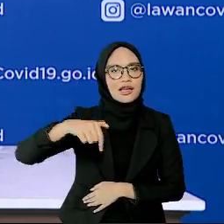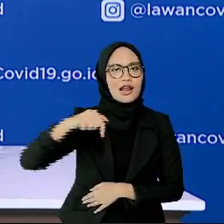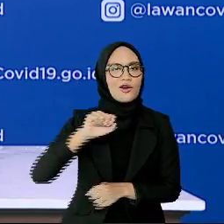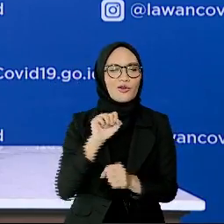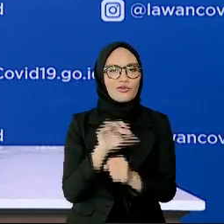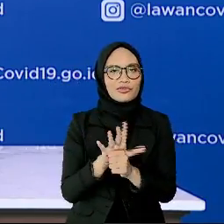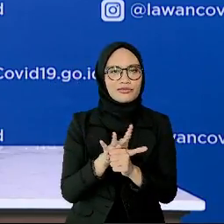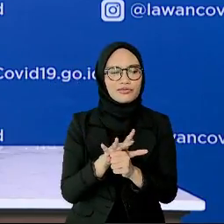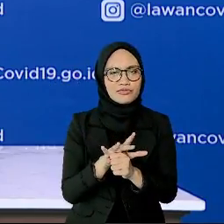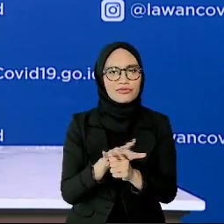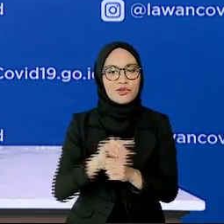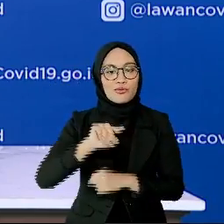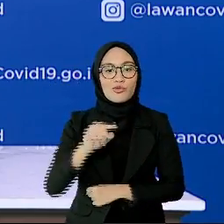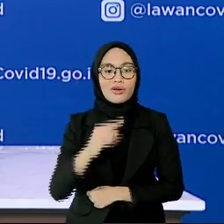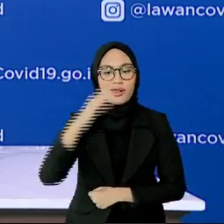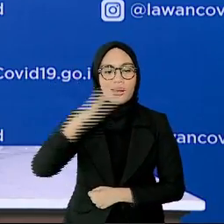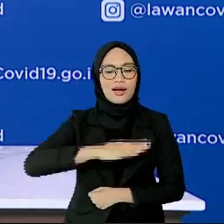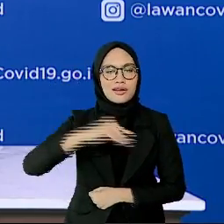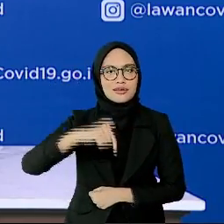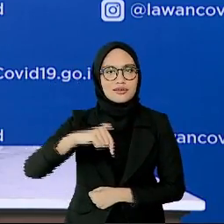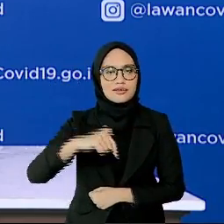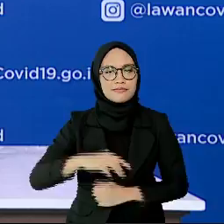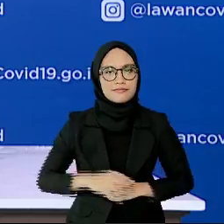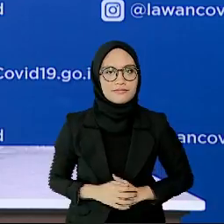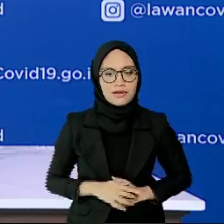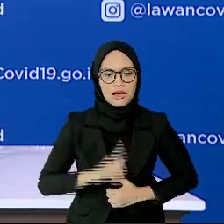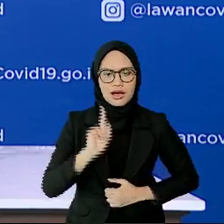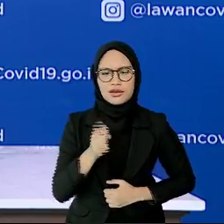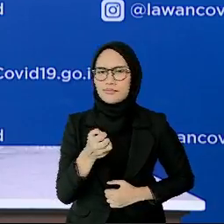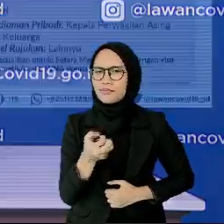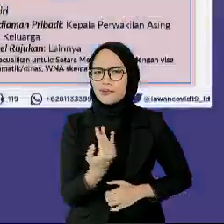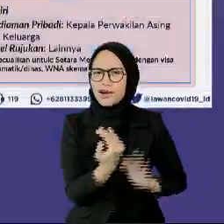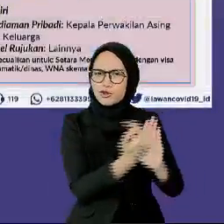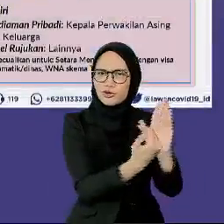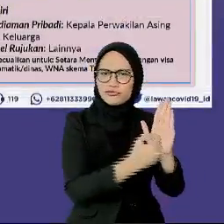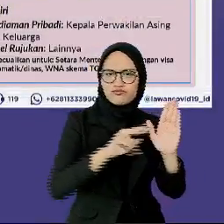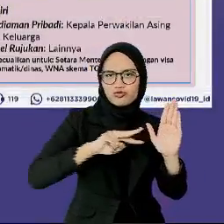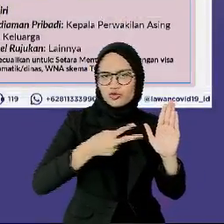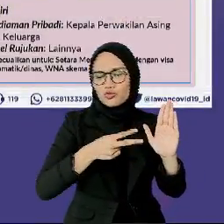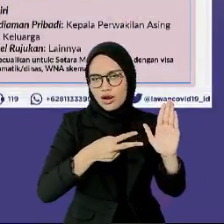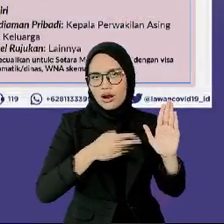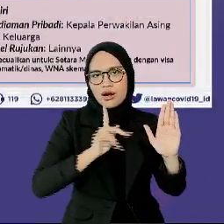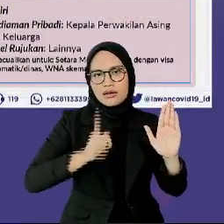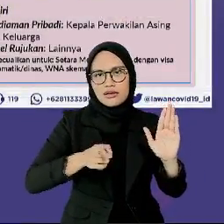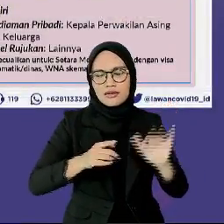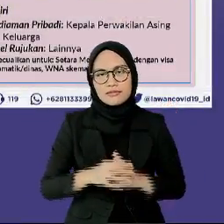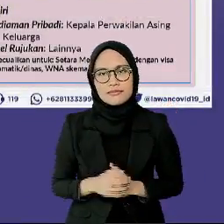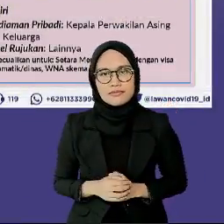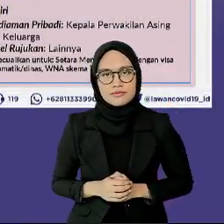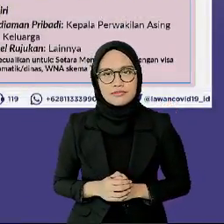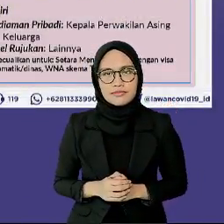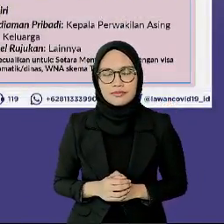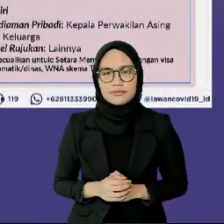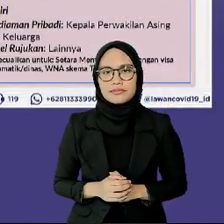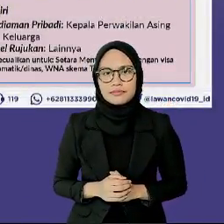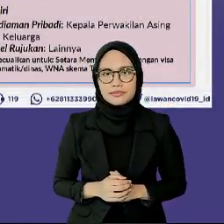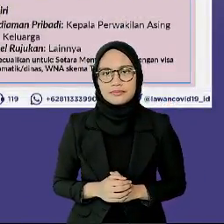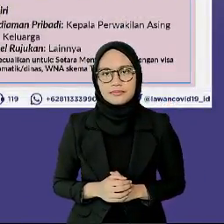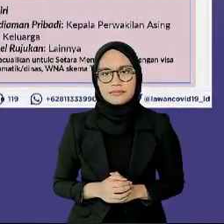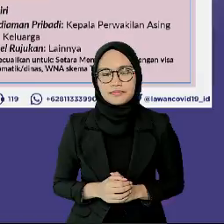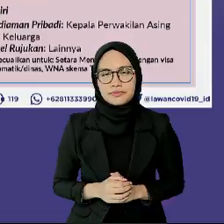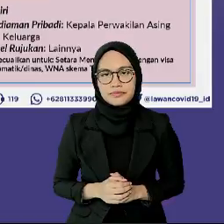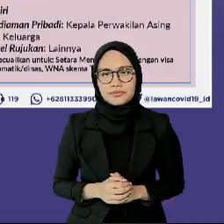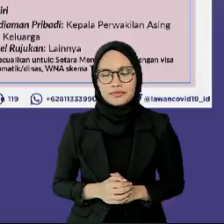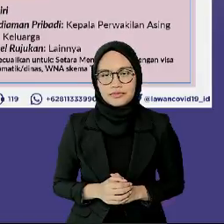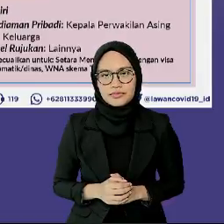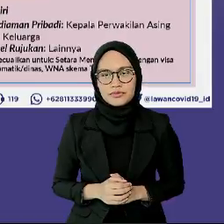mulai diterapkan tepat hari ini. Terdapat beberapa perubahan dan tambahan pengaturan. Di antaranya yang pertama adalah